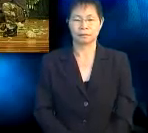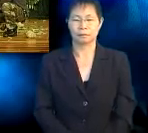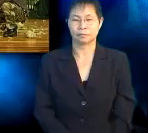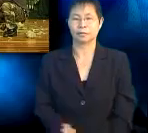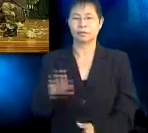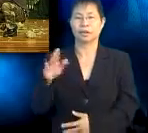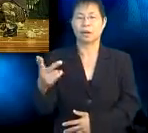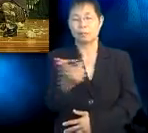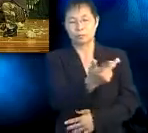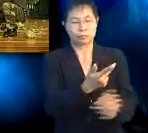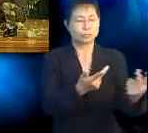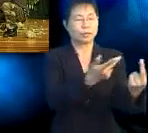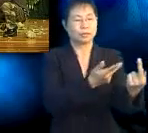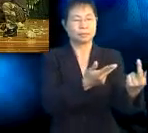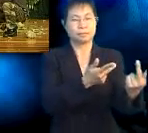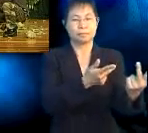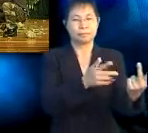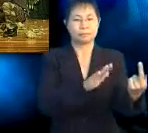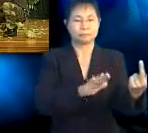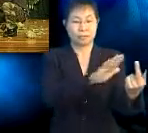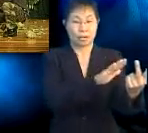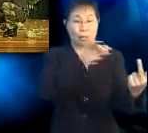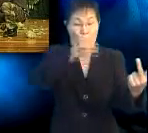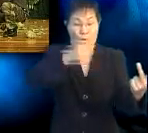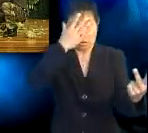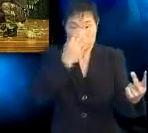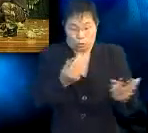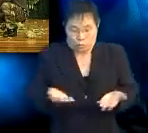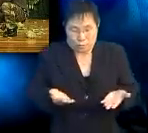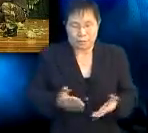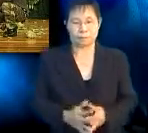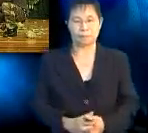Kamu bertiga boleh tidur di sini.